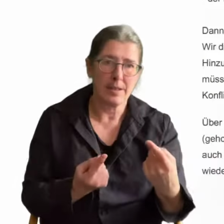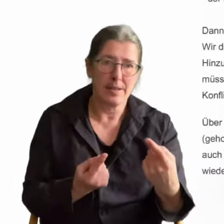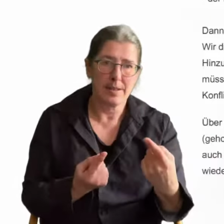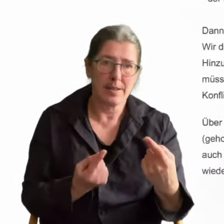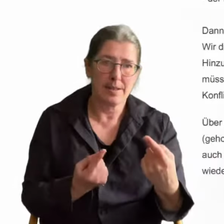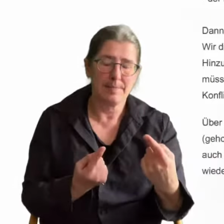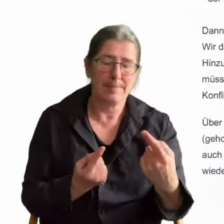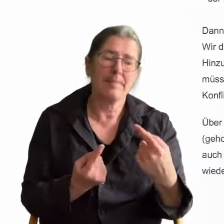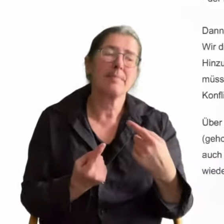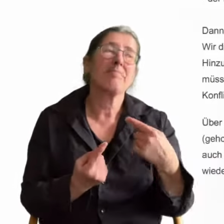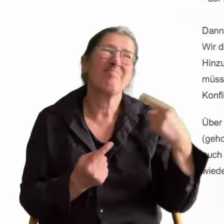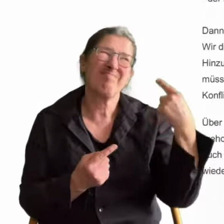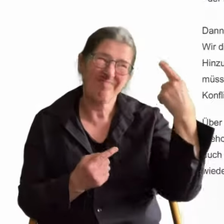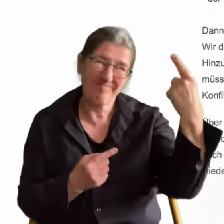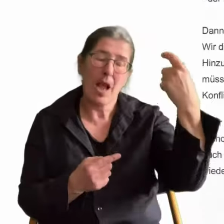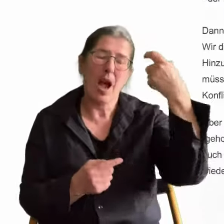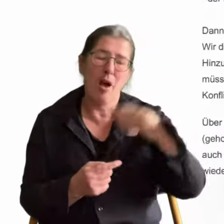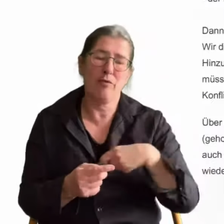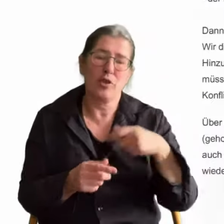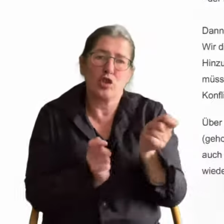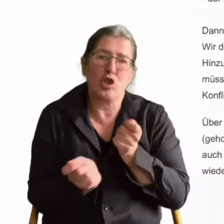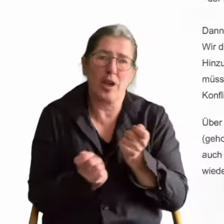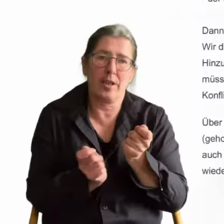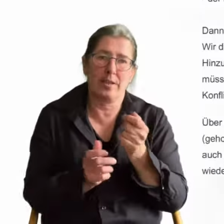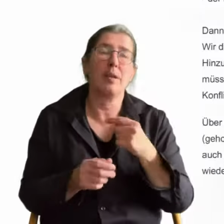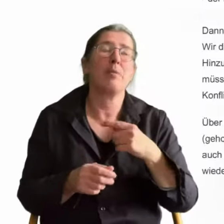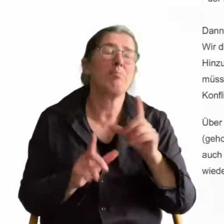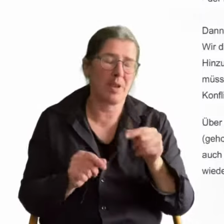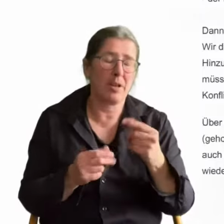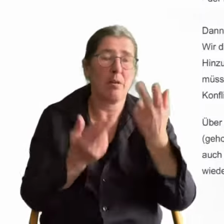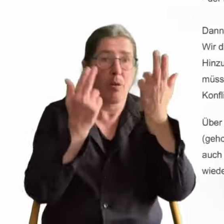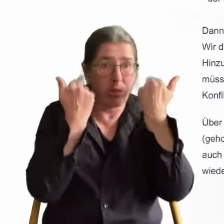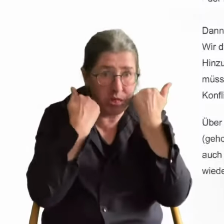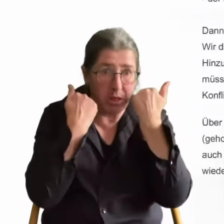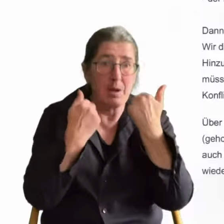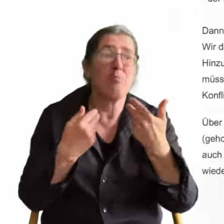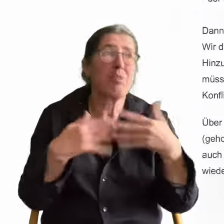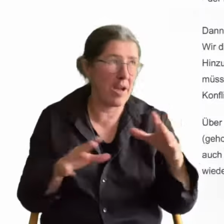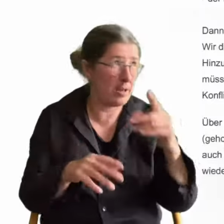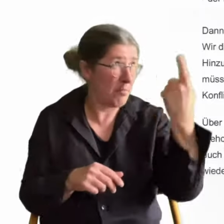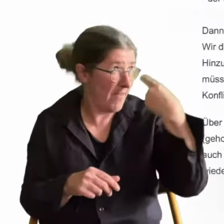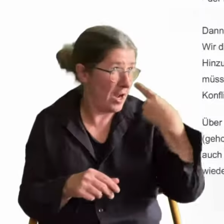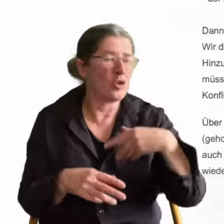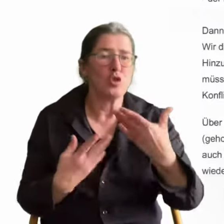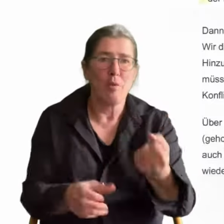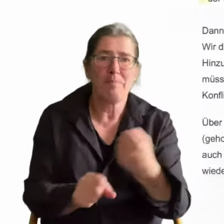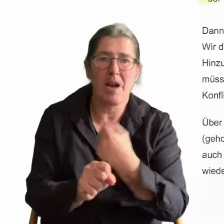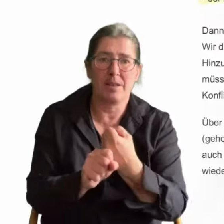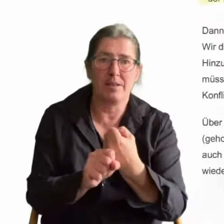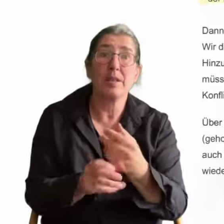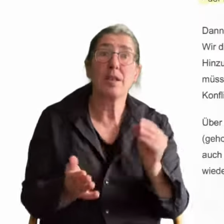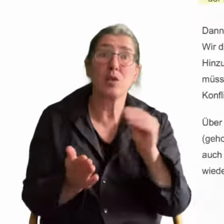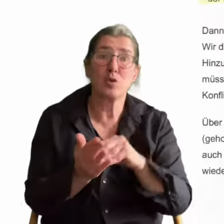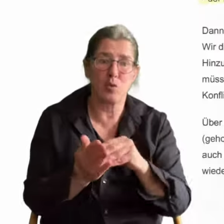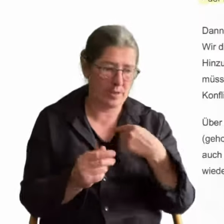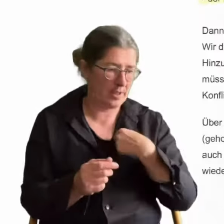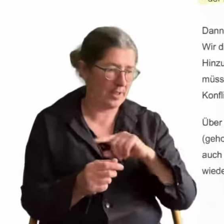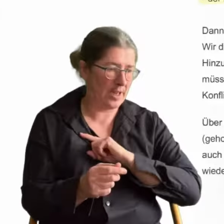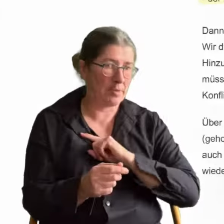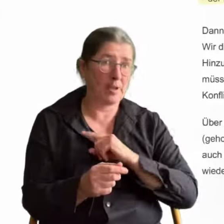hoch dass ich mich fremd steuern lasse dass ich praktisch diesem befehl ausführen dazu kommt dass ich als